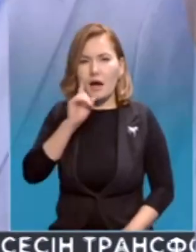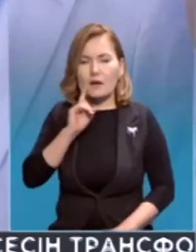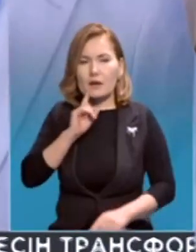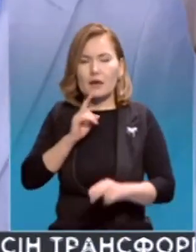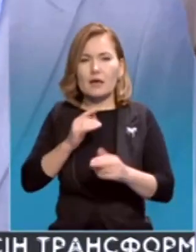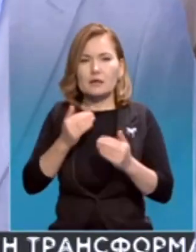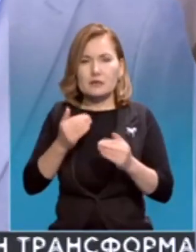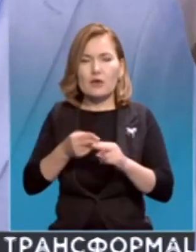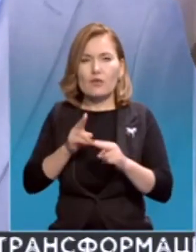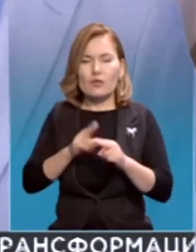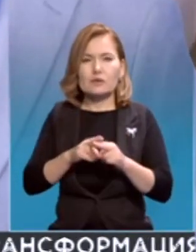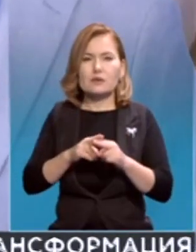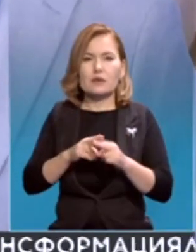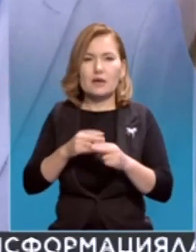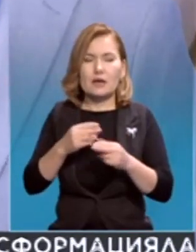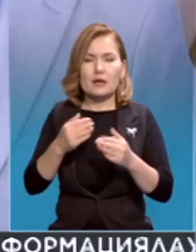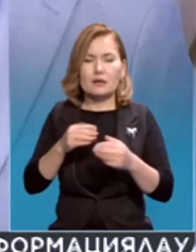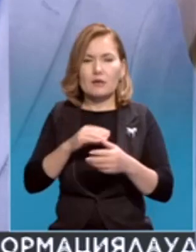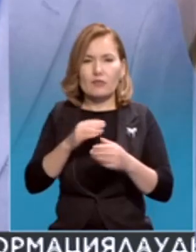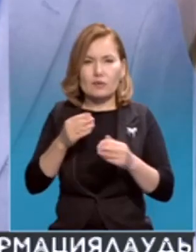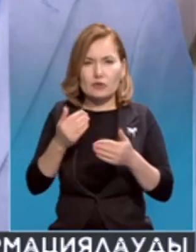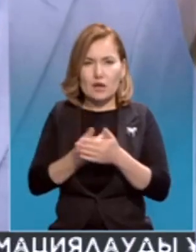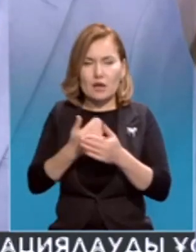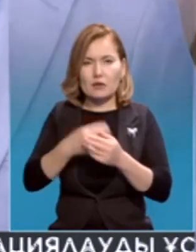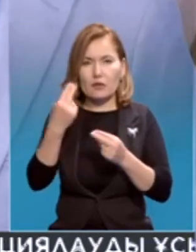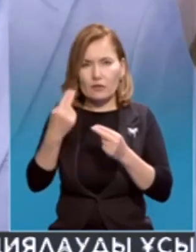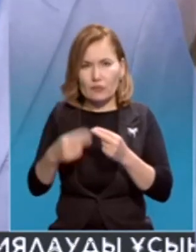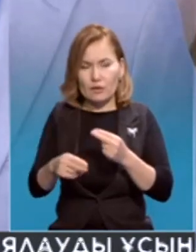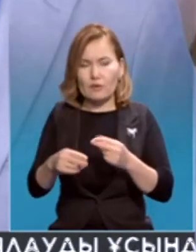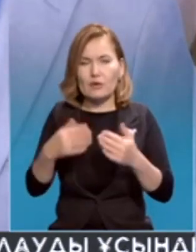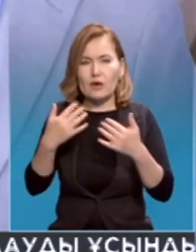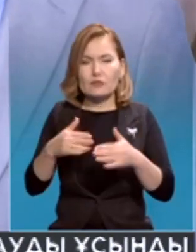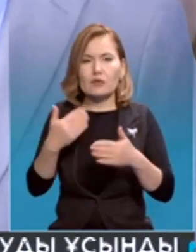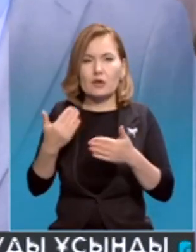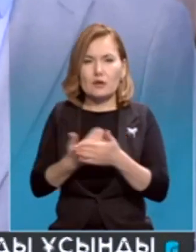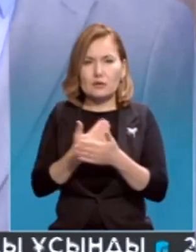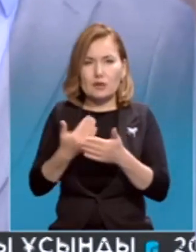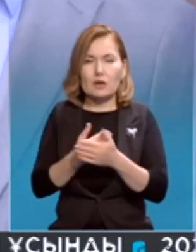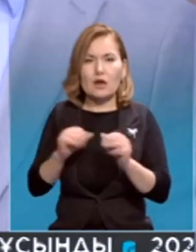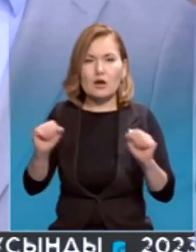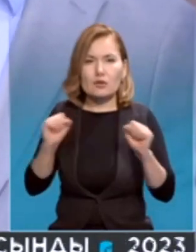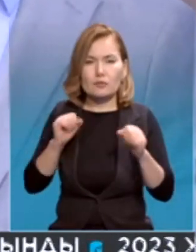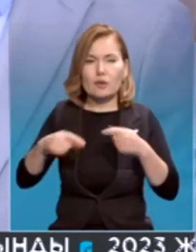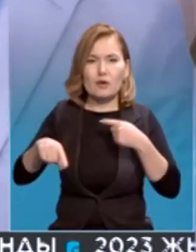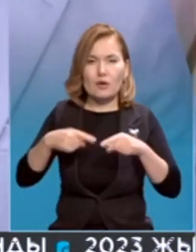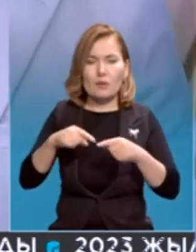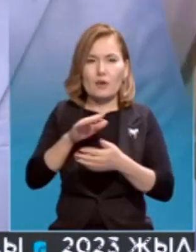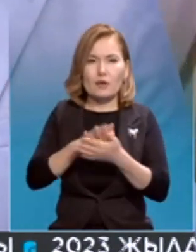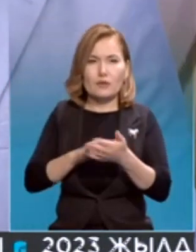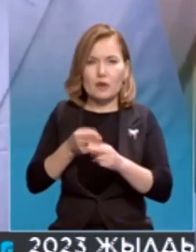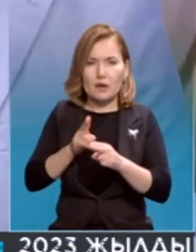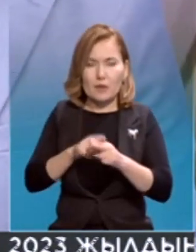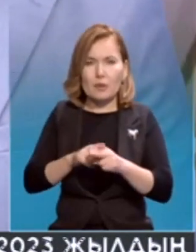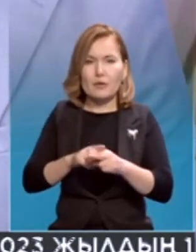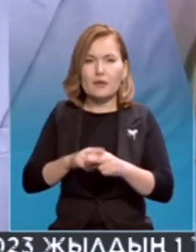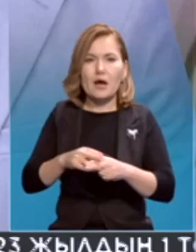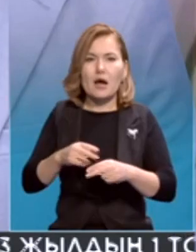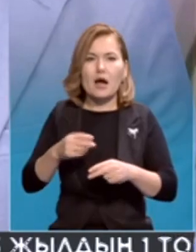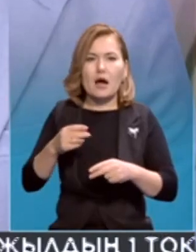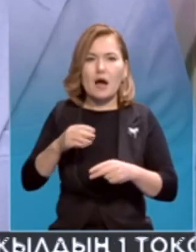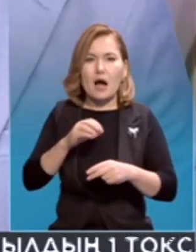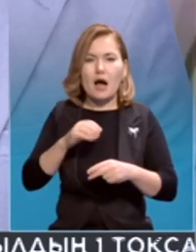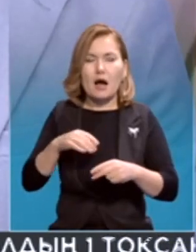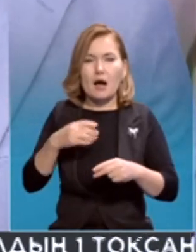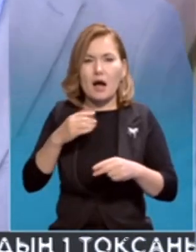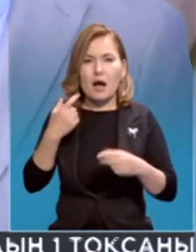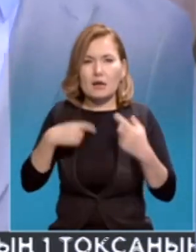спорт жаңалықтарымен жалғасады. Дархан, Катарда қандай қызық бар? Рахмет Күлназ. Төрт құрама жартылай финалға дайындалып жатыр. Алғашқы ойын Аргентина-Хорватия арасында